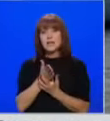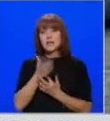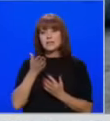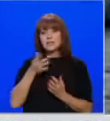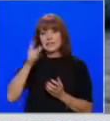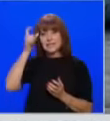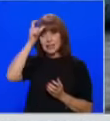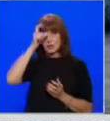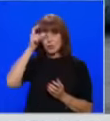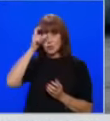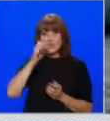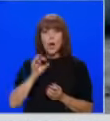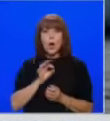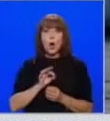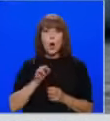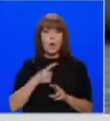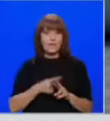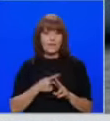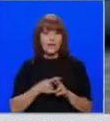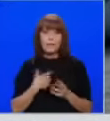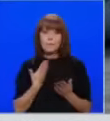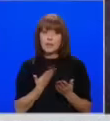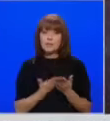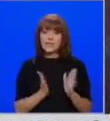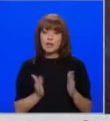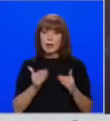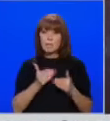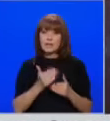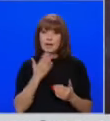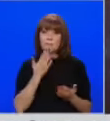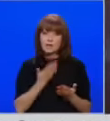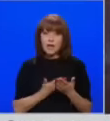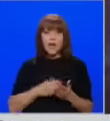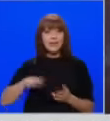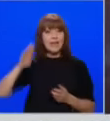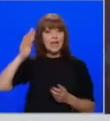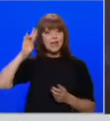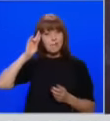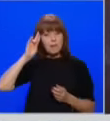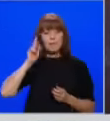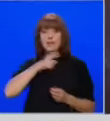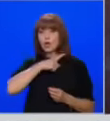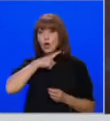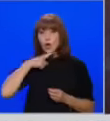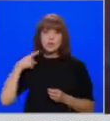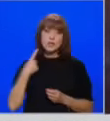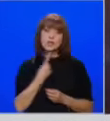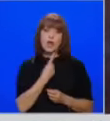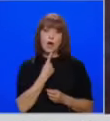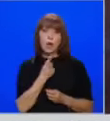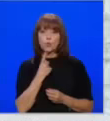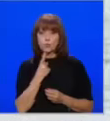а от ООН представиха на Москва пакет от предложения, които да изпълнят руския ултиматум за улесняване износа на торове от